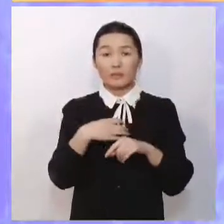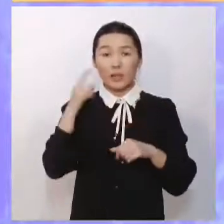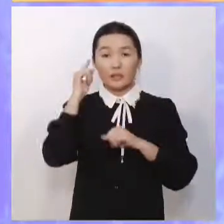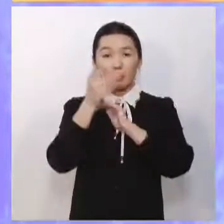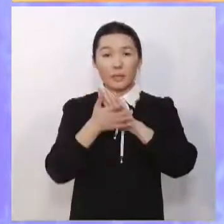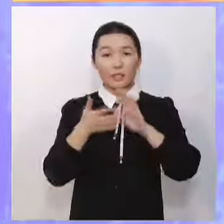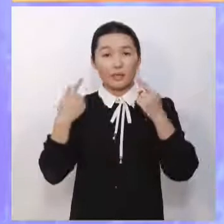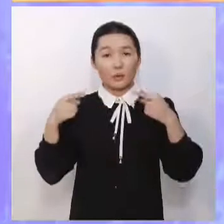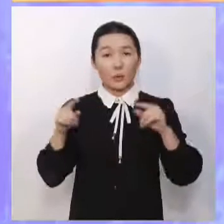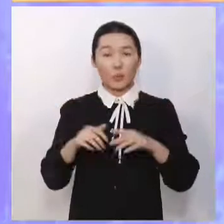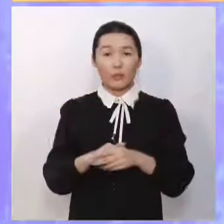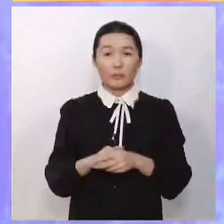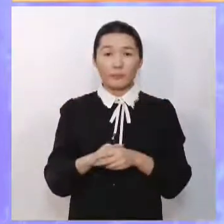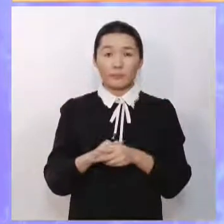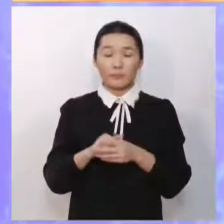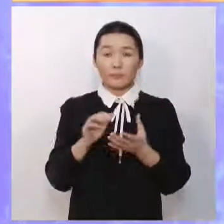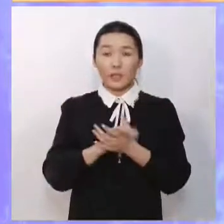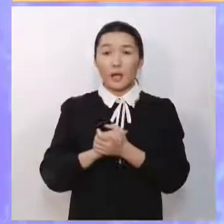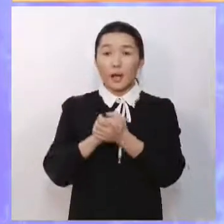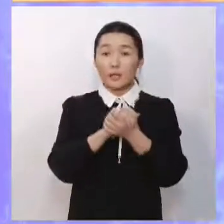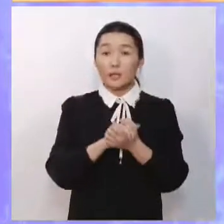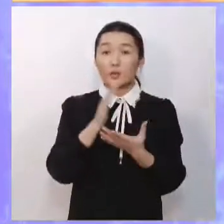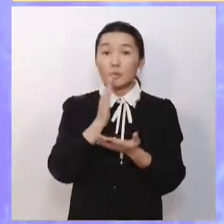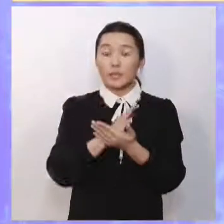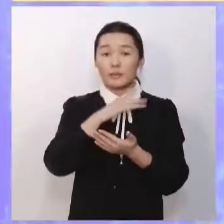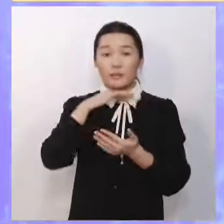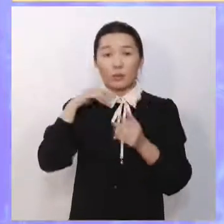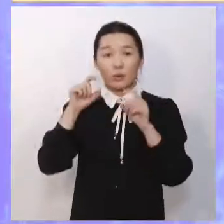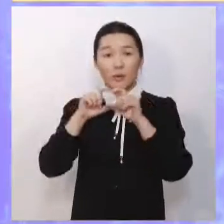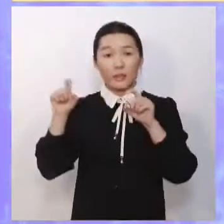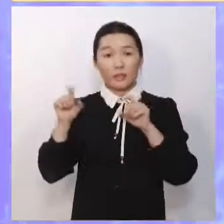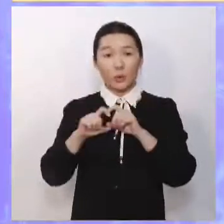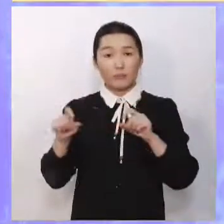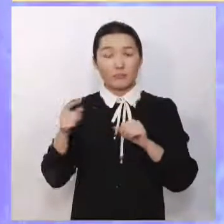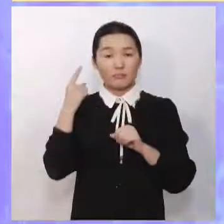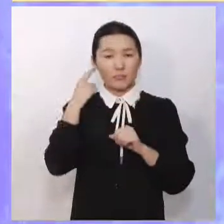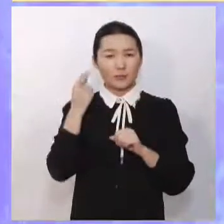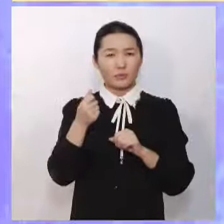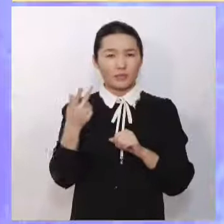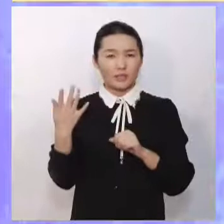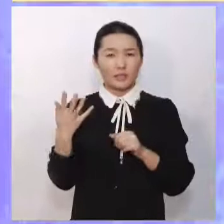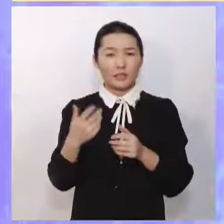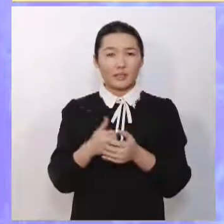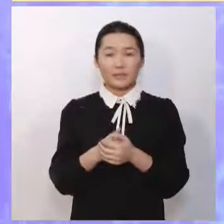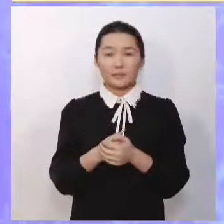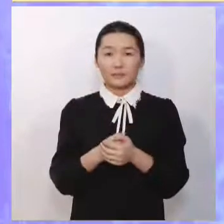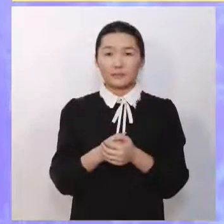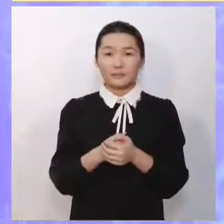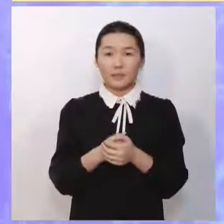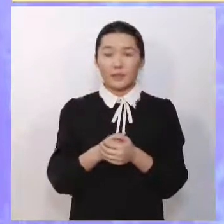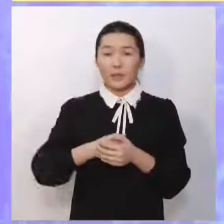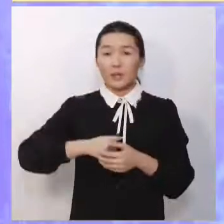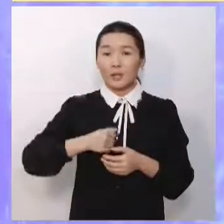другого. О дружбе есть много пословиц. Послушайте некоторые из них.